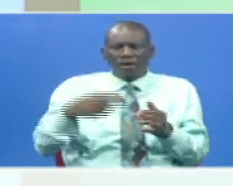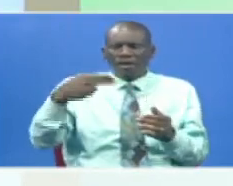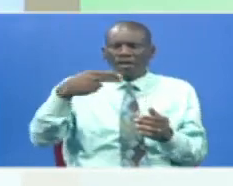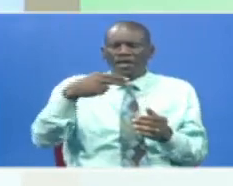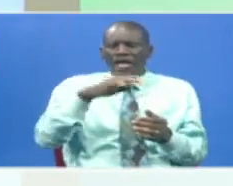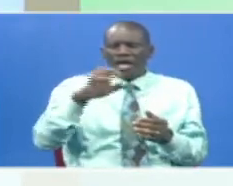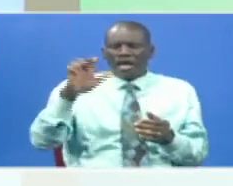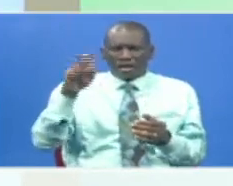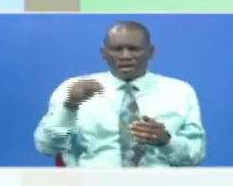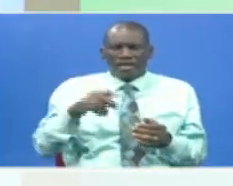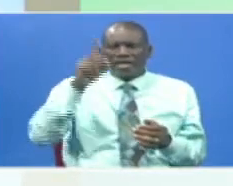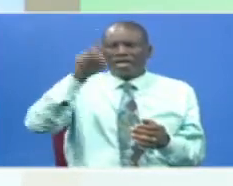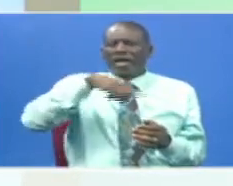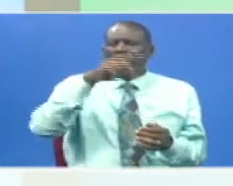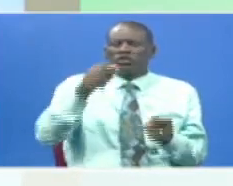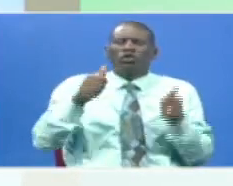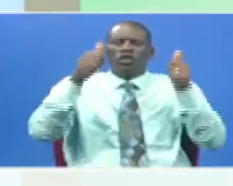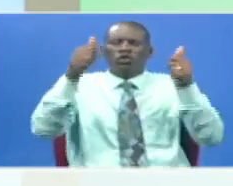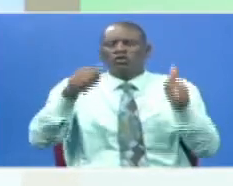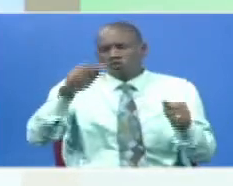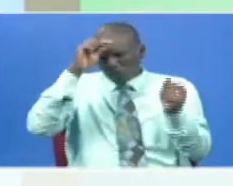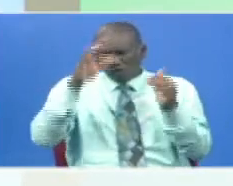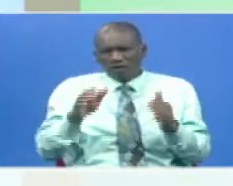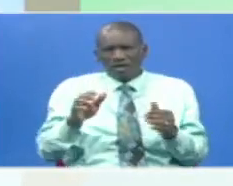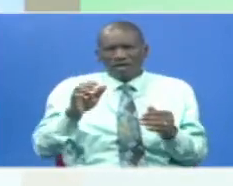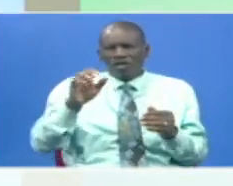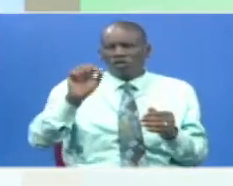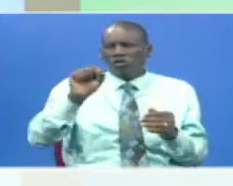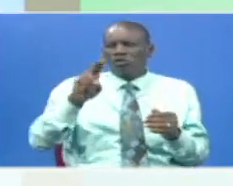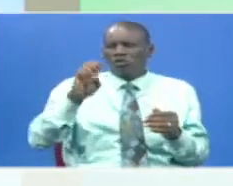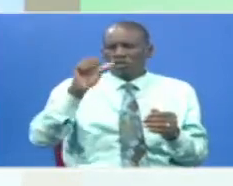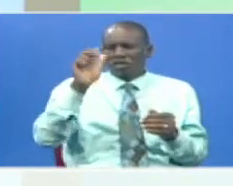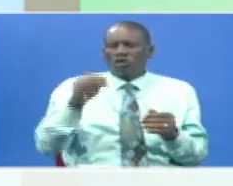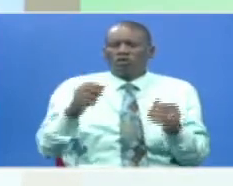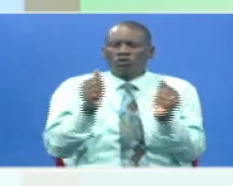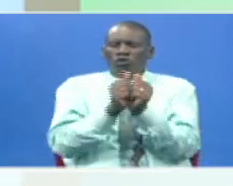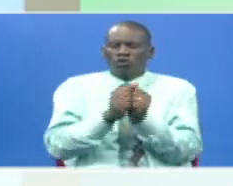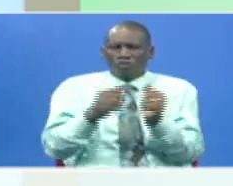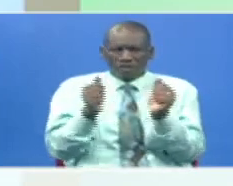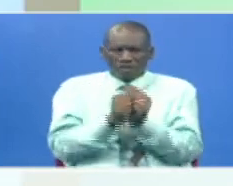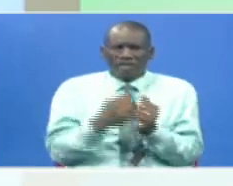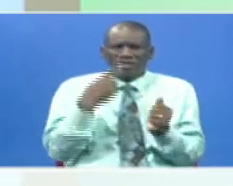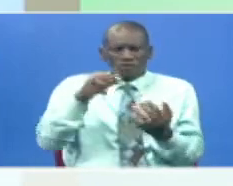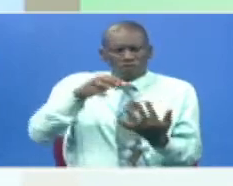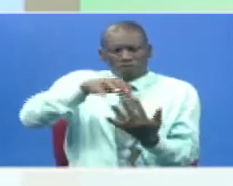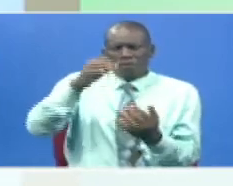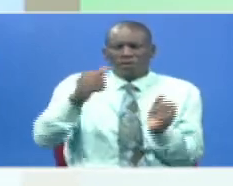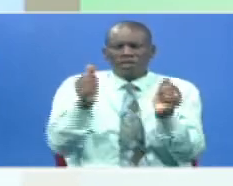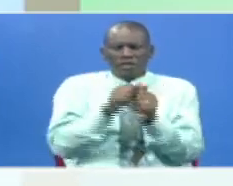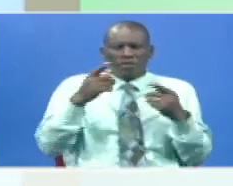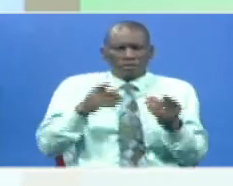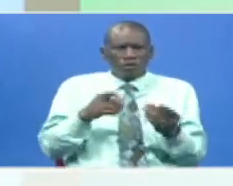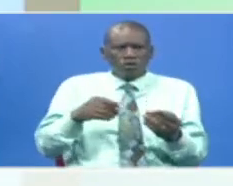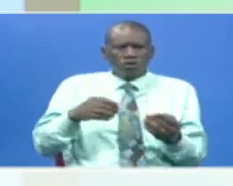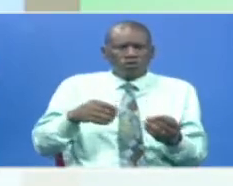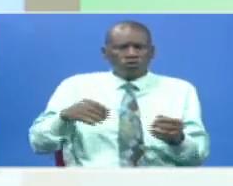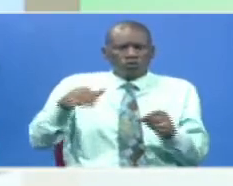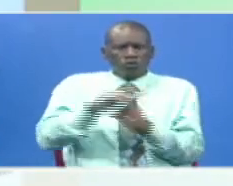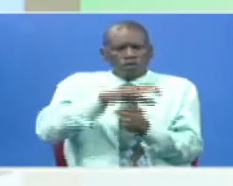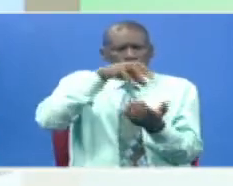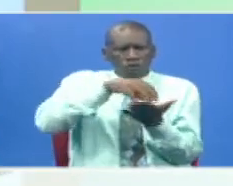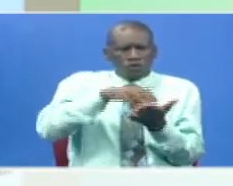Wasilwa alitupilia mbali notisi ya gavana Kihika ya Oktoba 10 akitangaza uteuzi wa watu 10 kujaza majukumu ya mtendaji wa kaunti